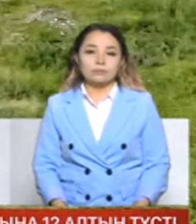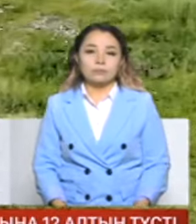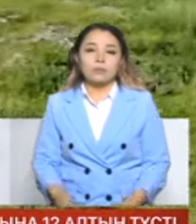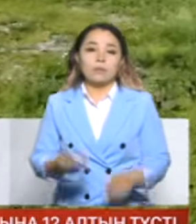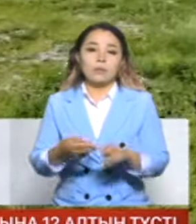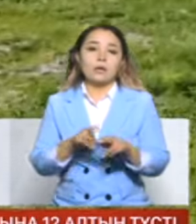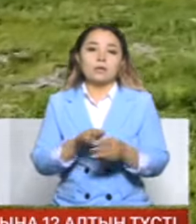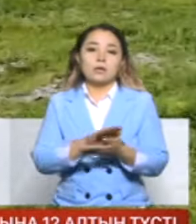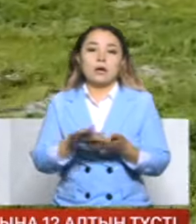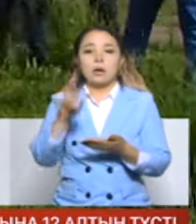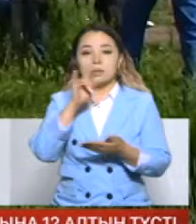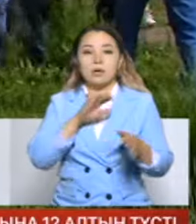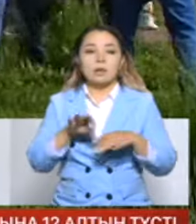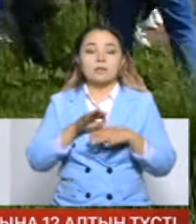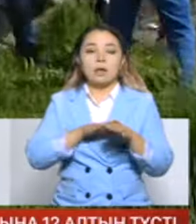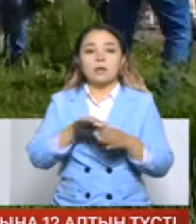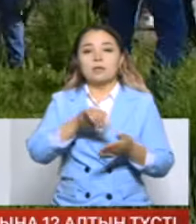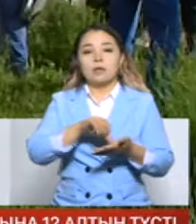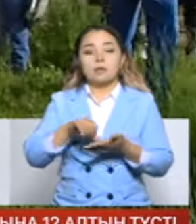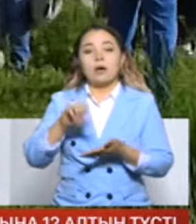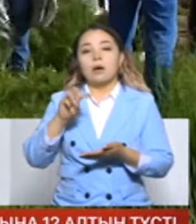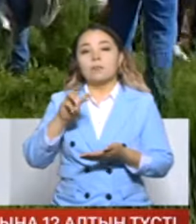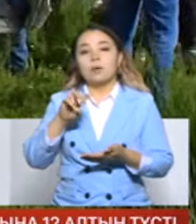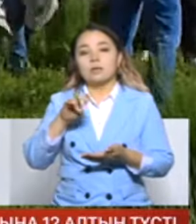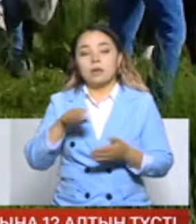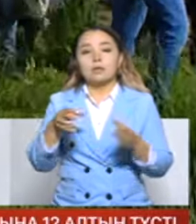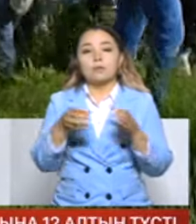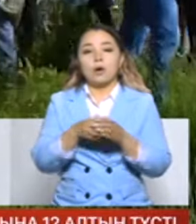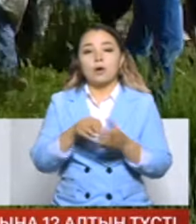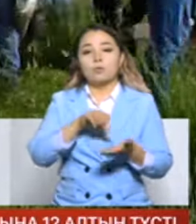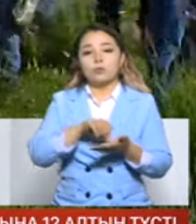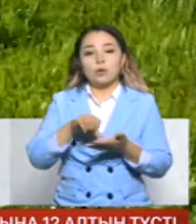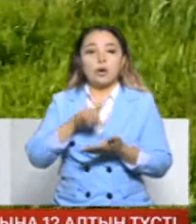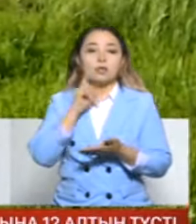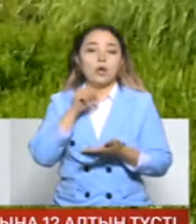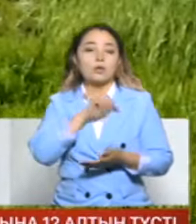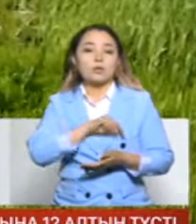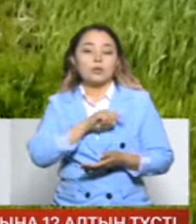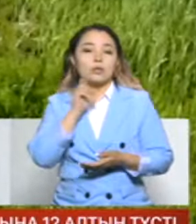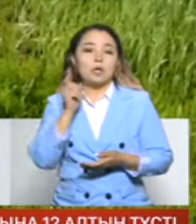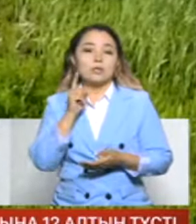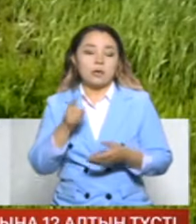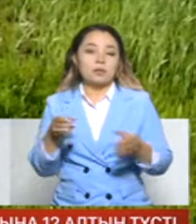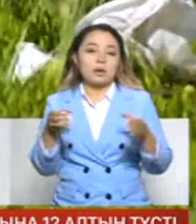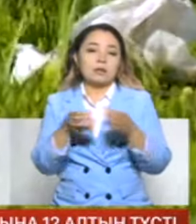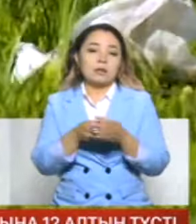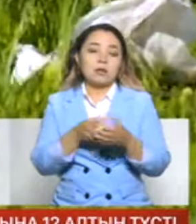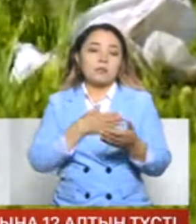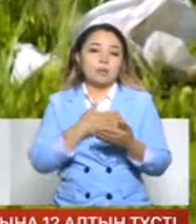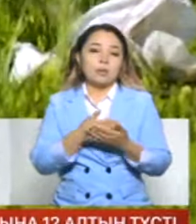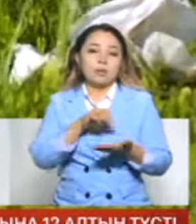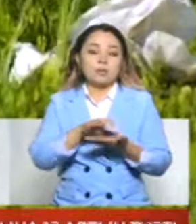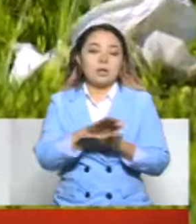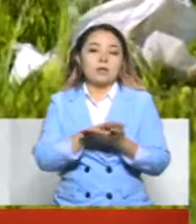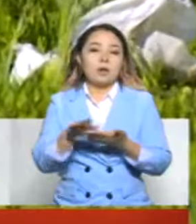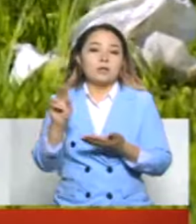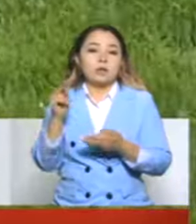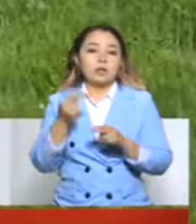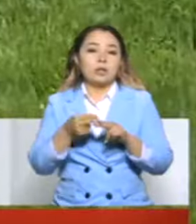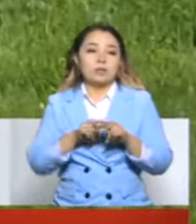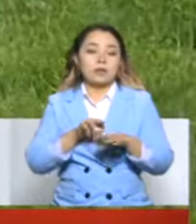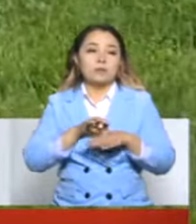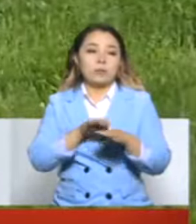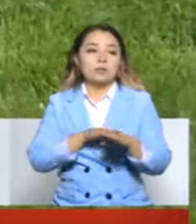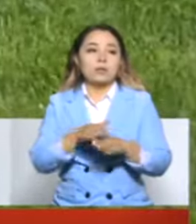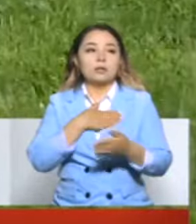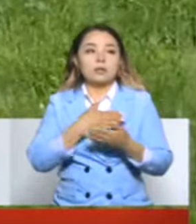Дәл осы Таза Қазақстан акциясы аясында Аманат партиясының мүшелері мен жастар рухы, жастар қанатының белсенділері Таза бейсенбі шарасына